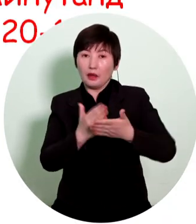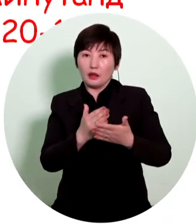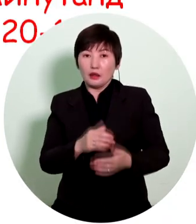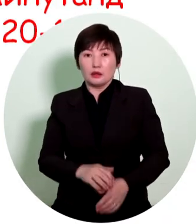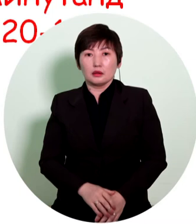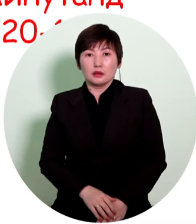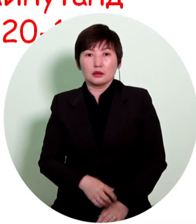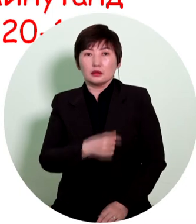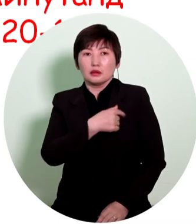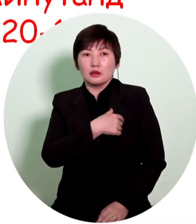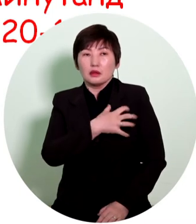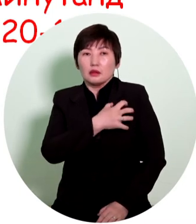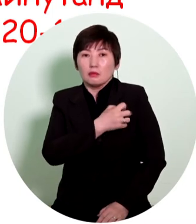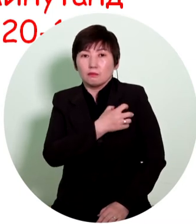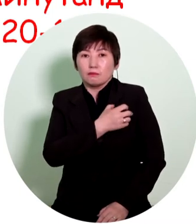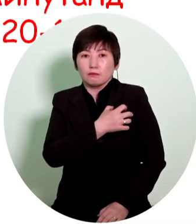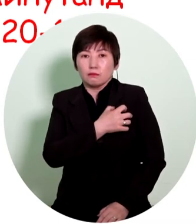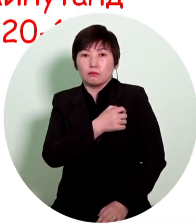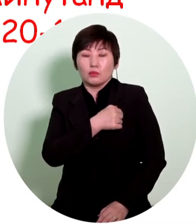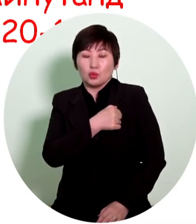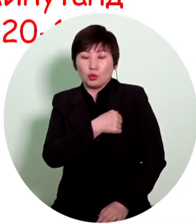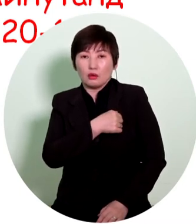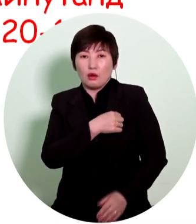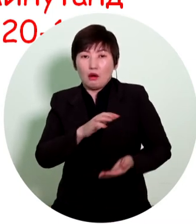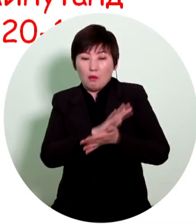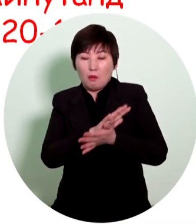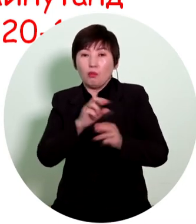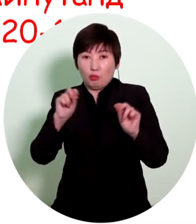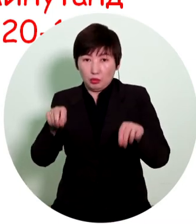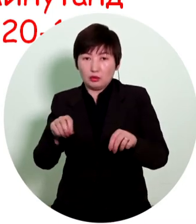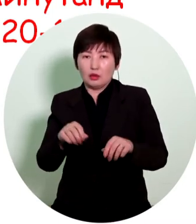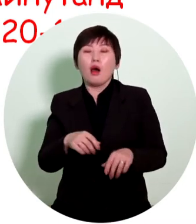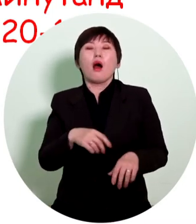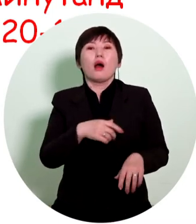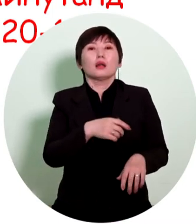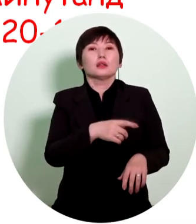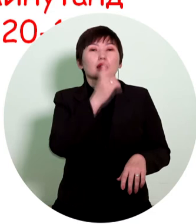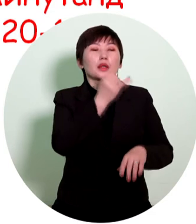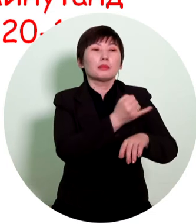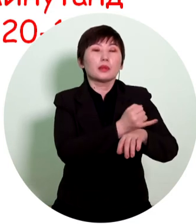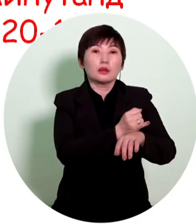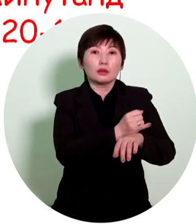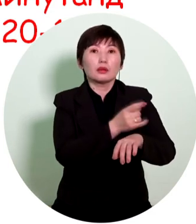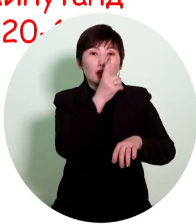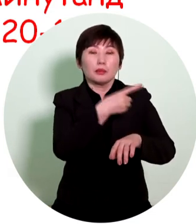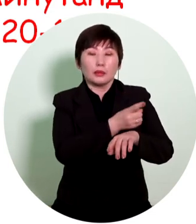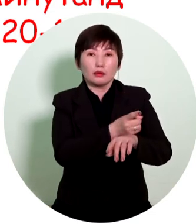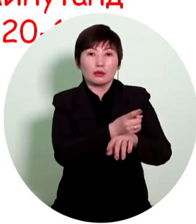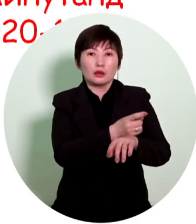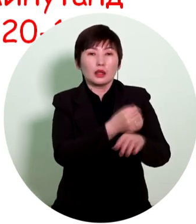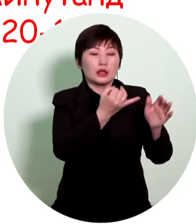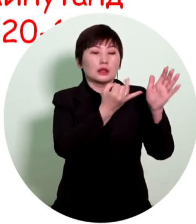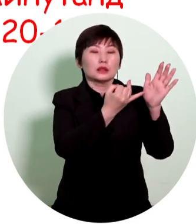хүүхдүүдээ энэ дээр зүрхний цохилт хөргсдөг байх нь. Тэгэхээр зүрхний цохилт хүн 1 минутанд 60-80 удаа хэвийн үедээ цохилдог бол